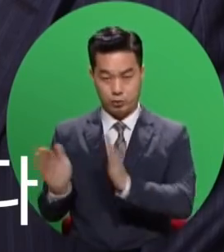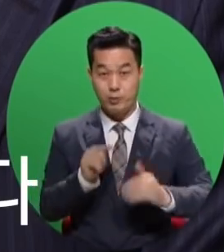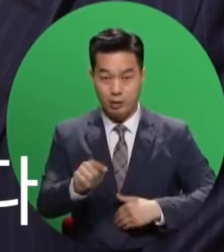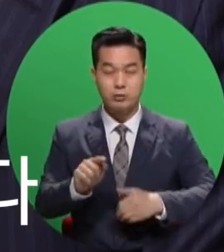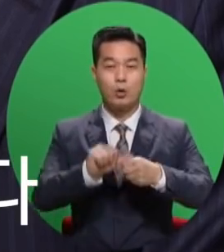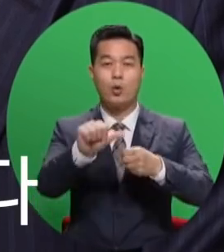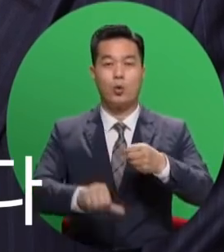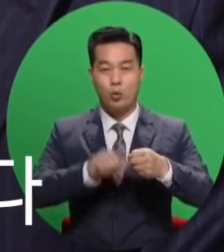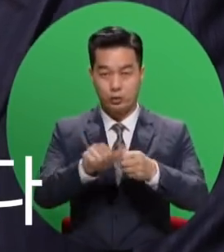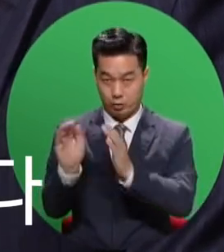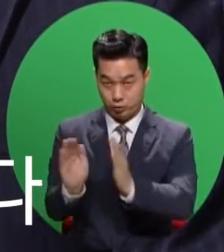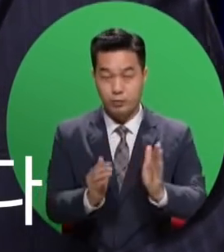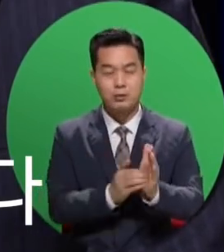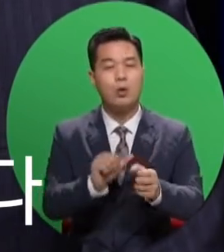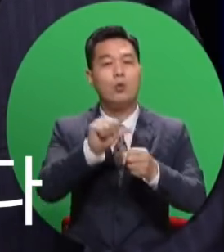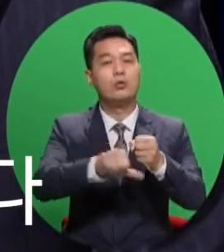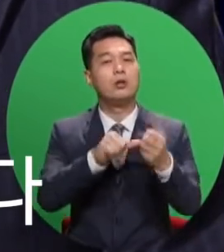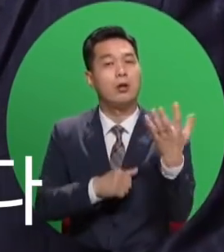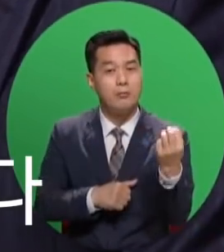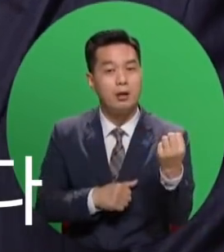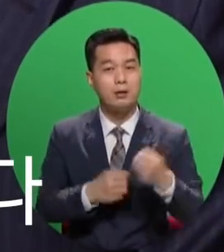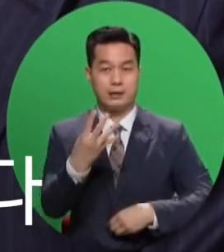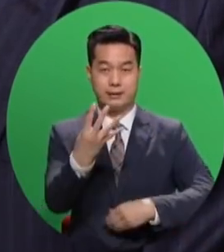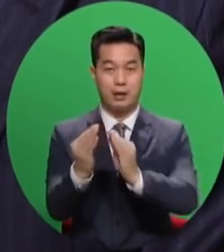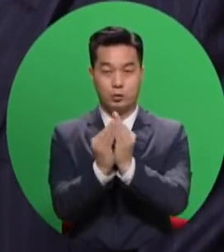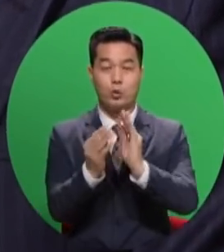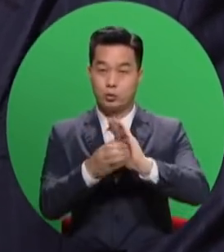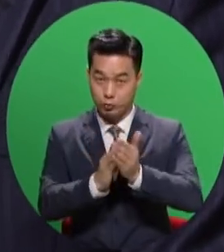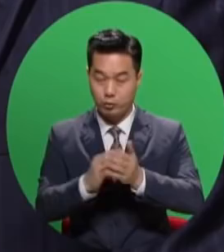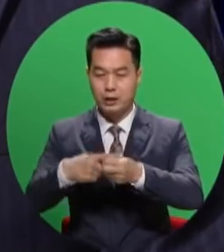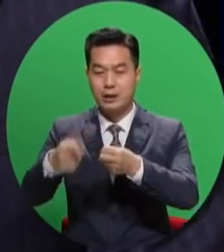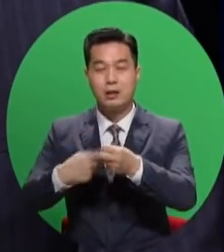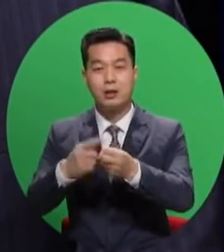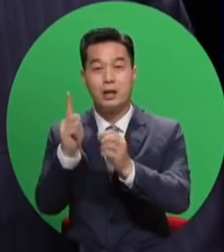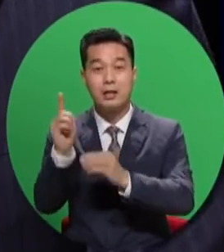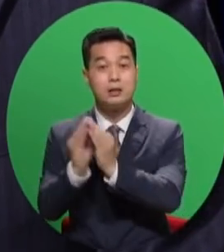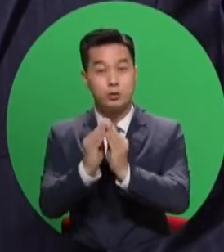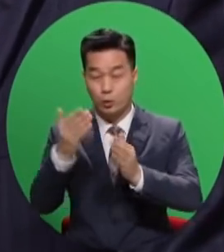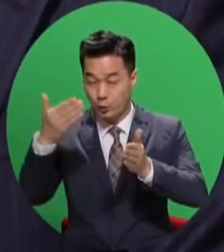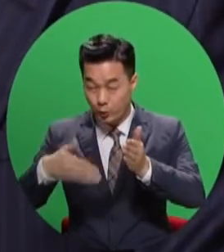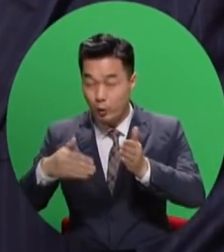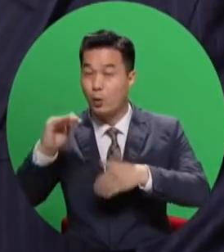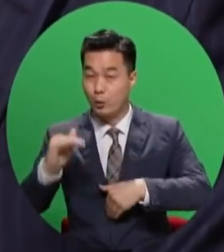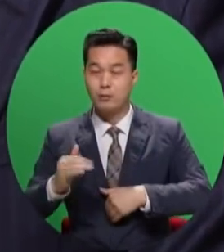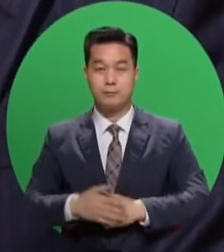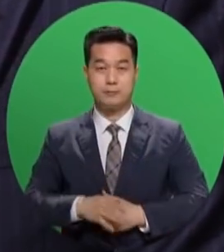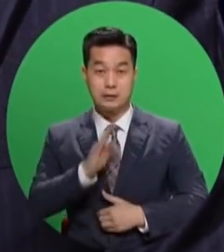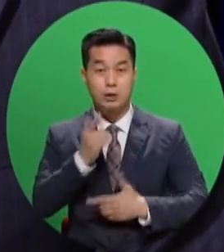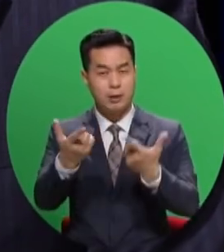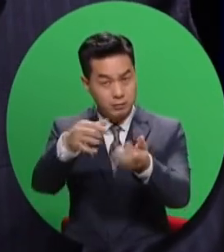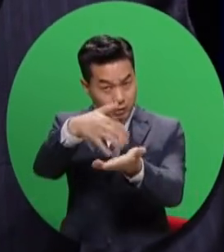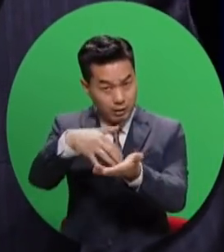5년으로 준비 울려 너머에서 노년 의 약 4조 정도를 데려오게 일어날 조각 이라 하네요 그렇습니다 정말 그렇게 해서